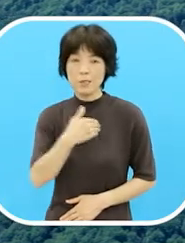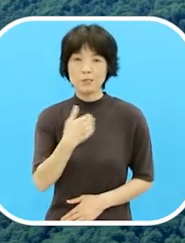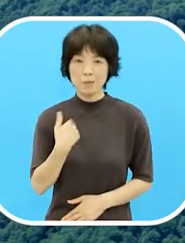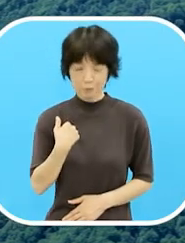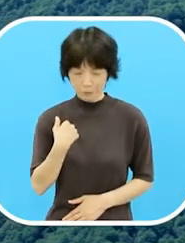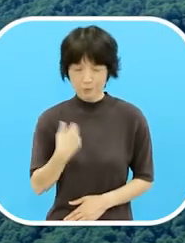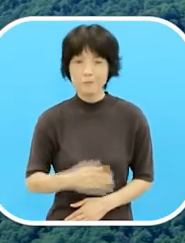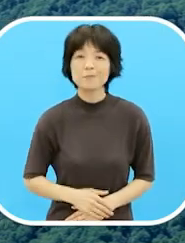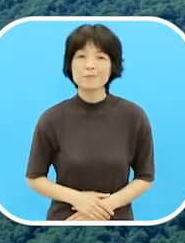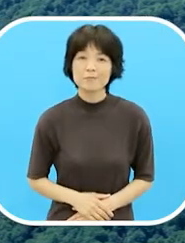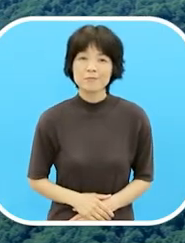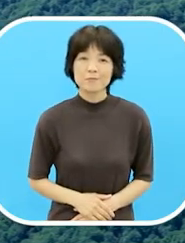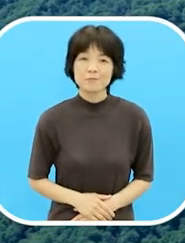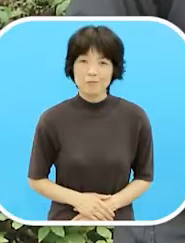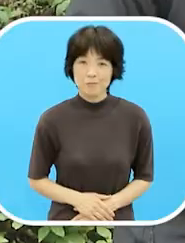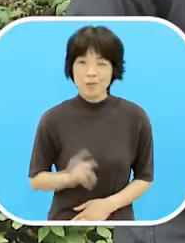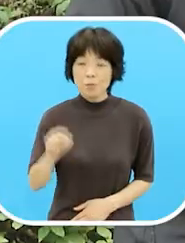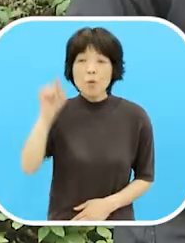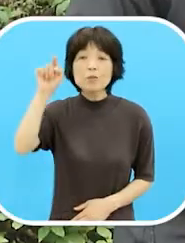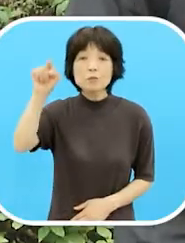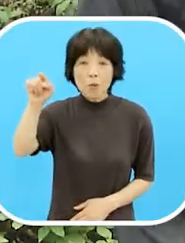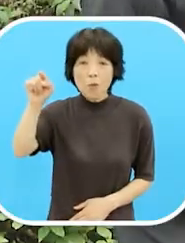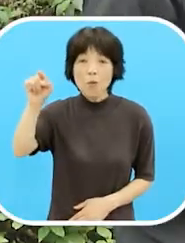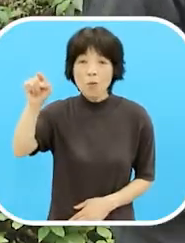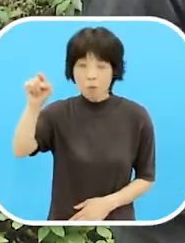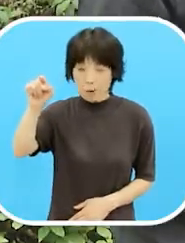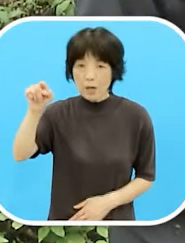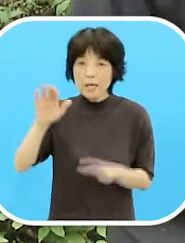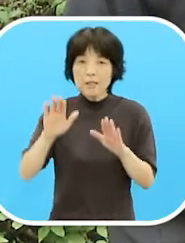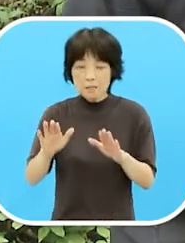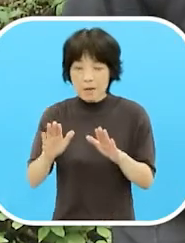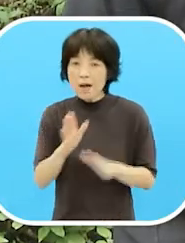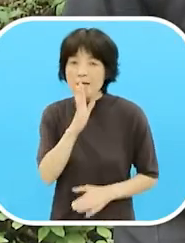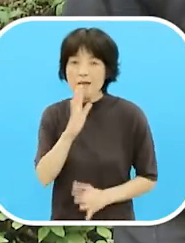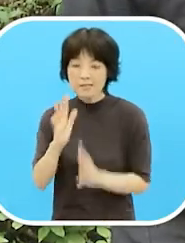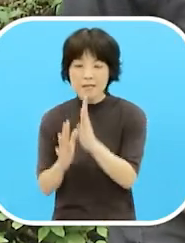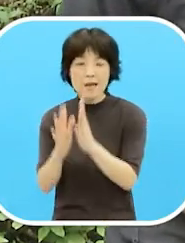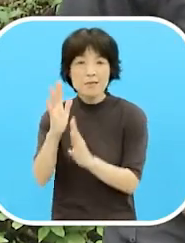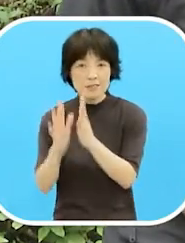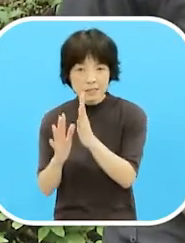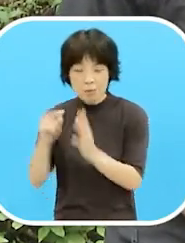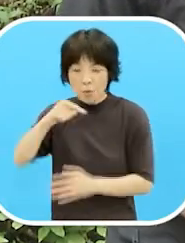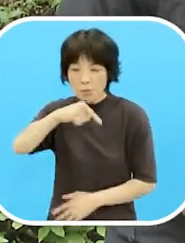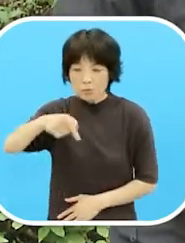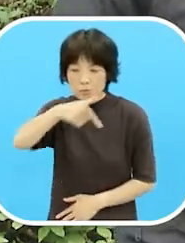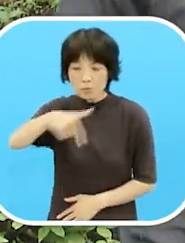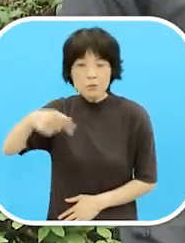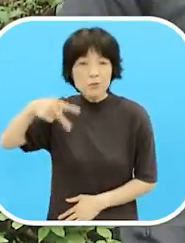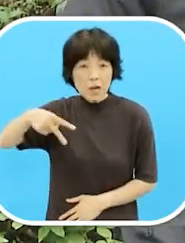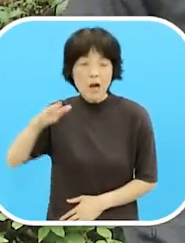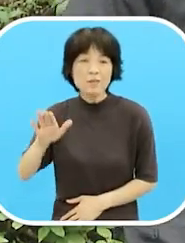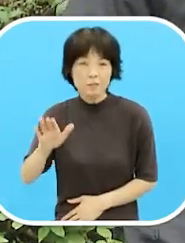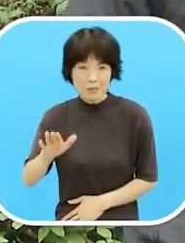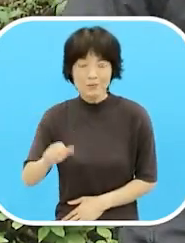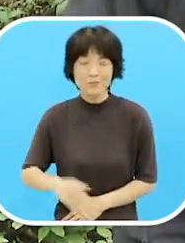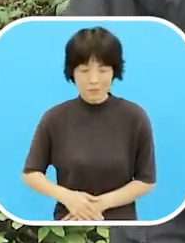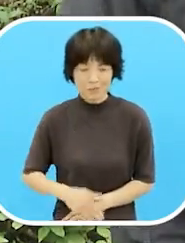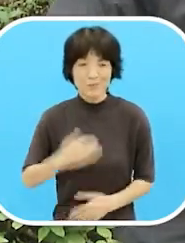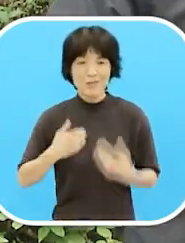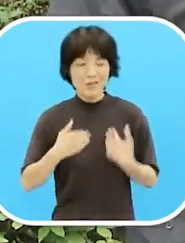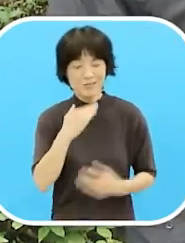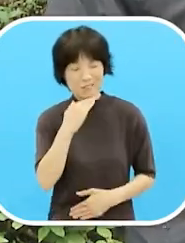いい山ですよ。でもう少し行くとね、はい、今原生林のブナの中へ入ってきますから、 はい、楽しみです